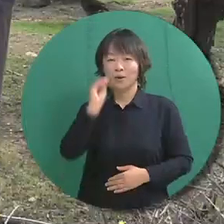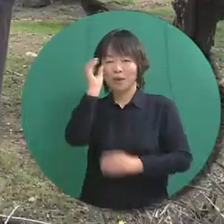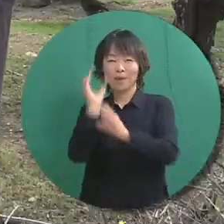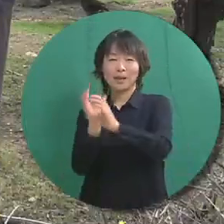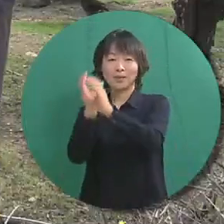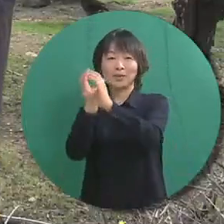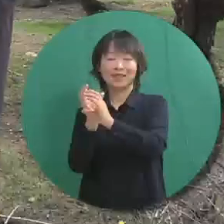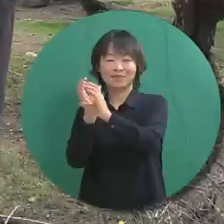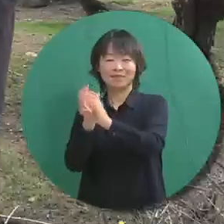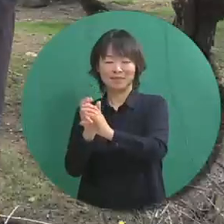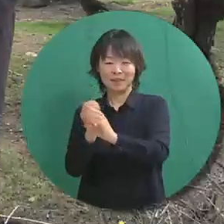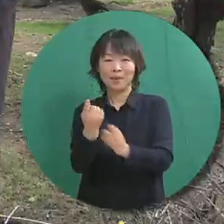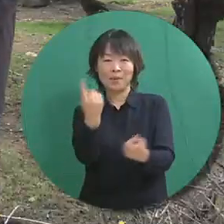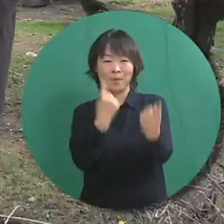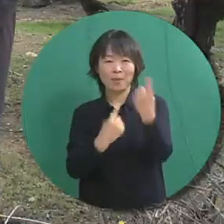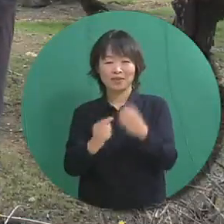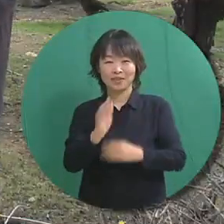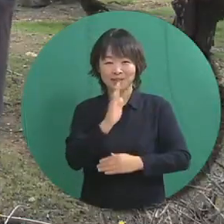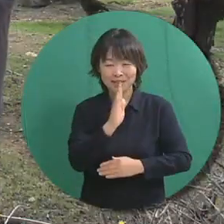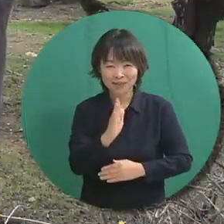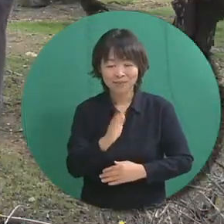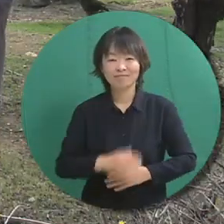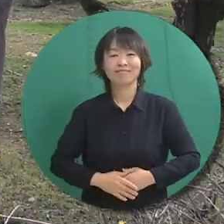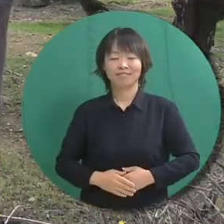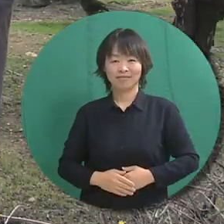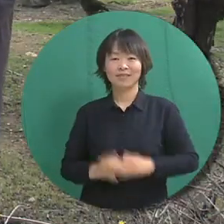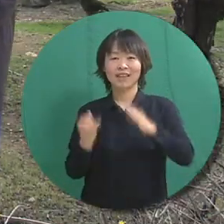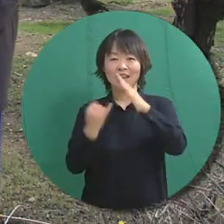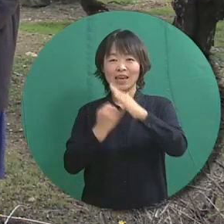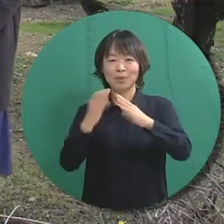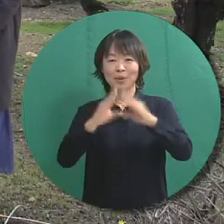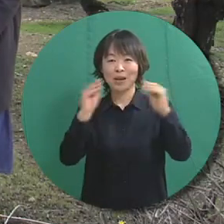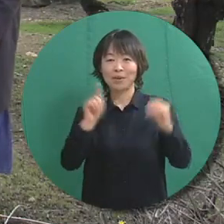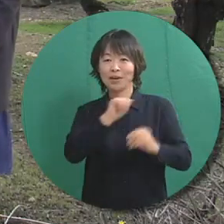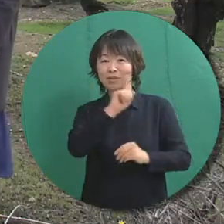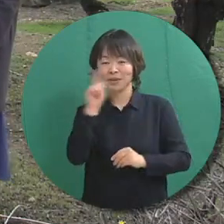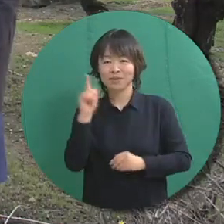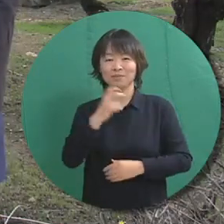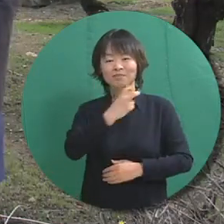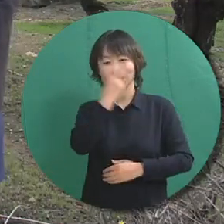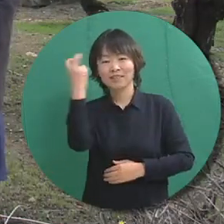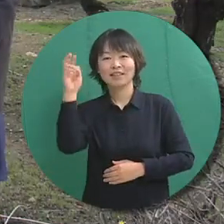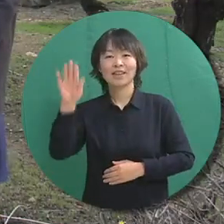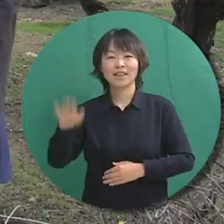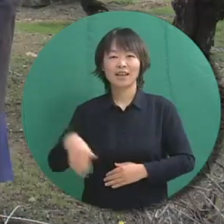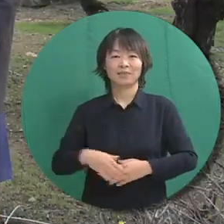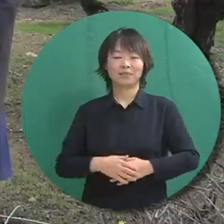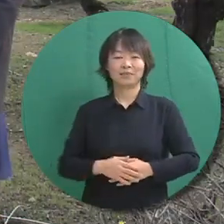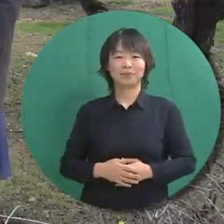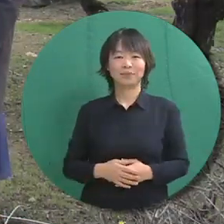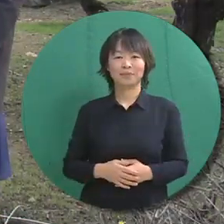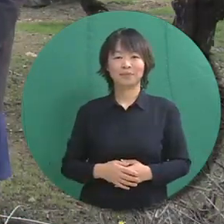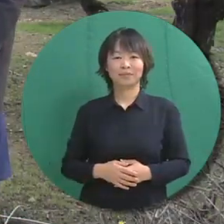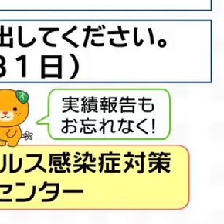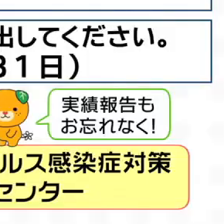南楽園梅まつりにお越しください。 愛媛の笑顔の秘密見つけた。